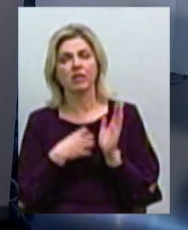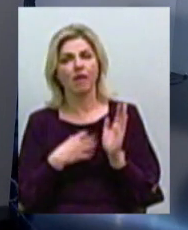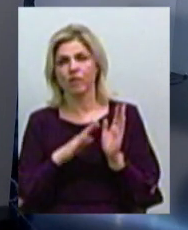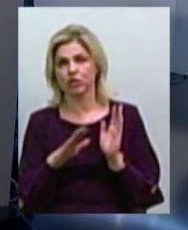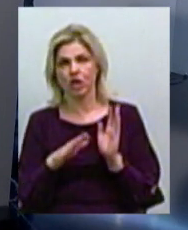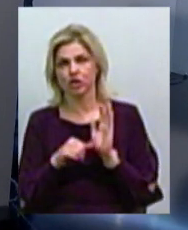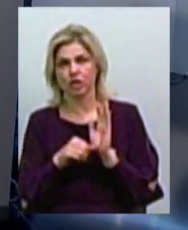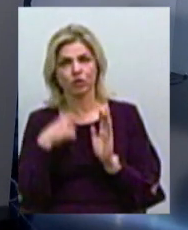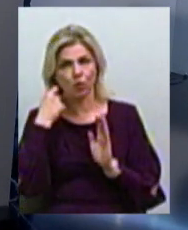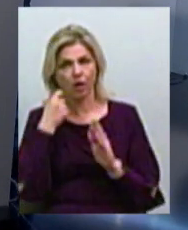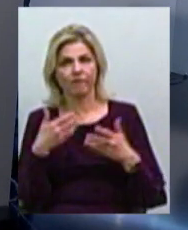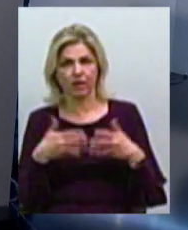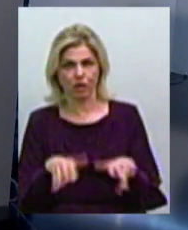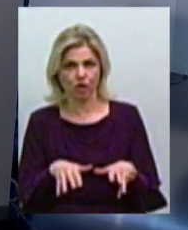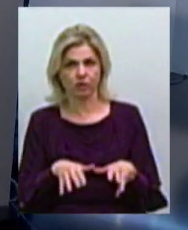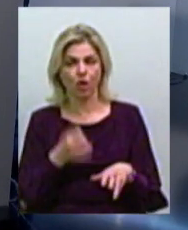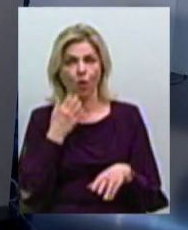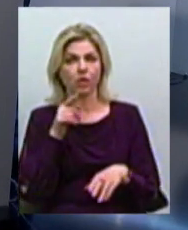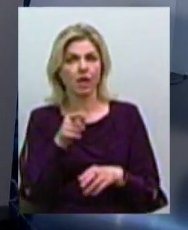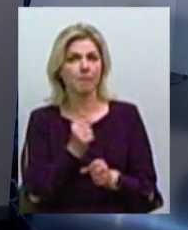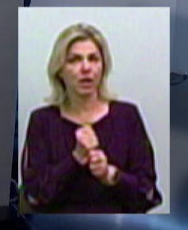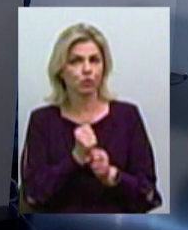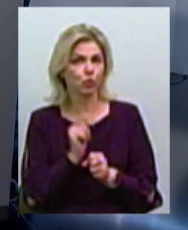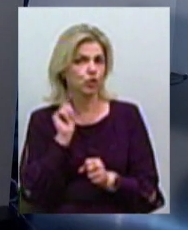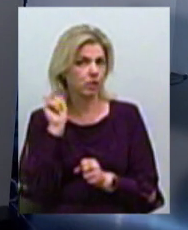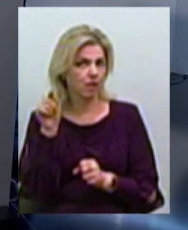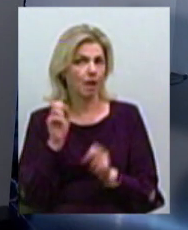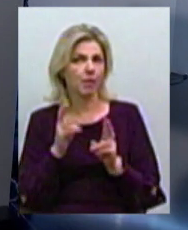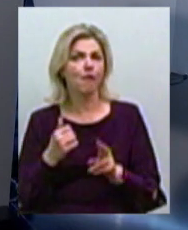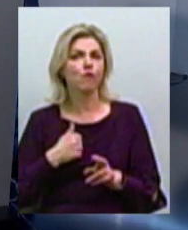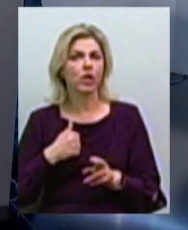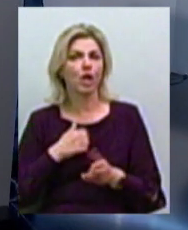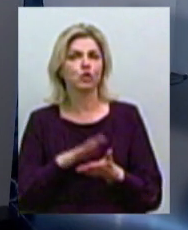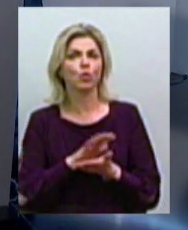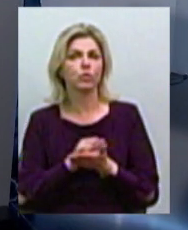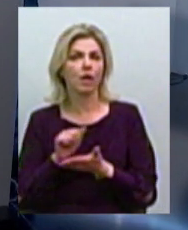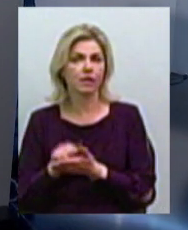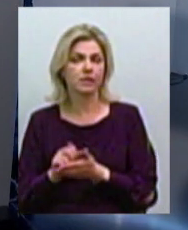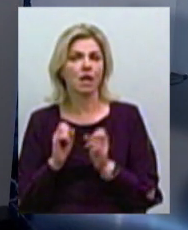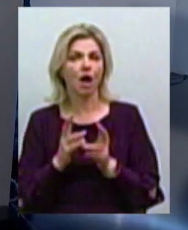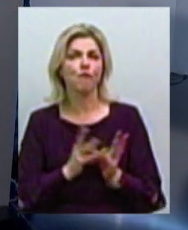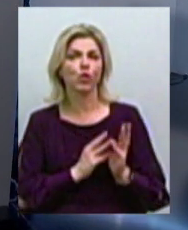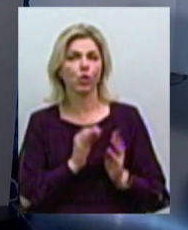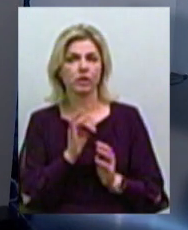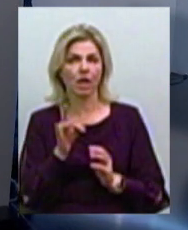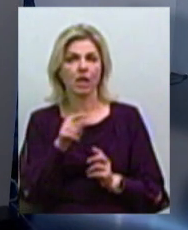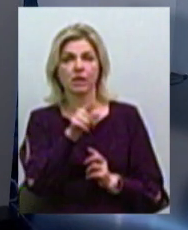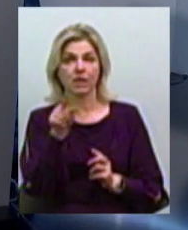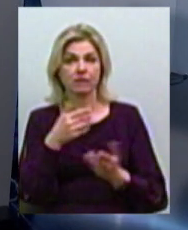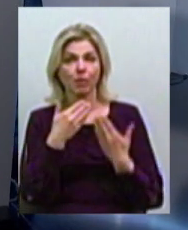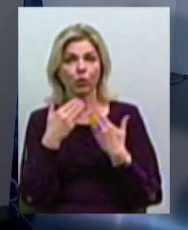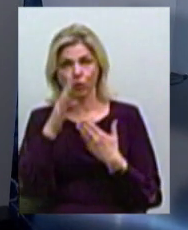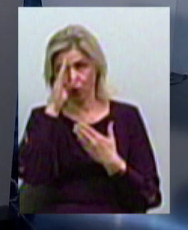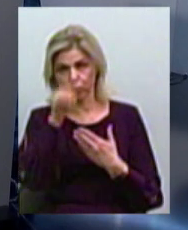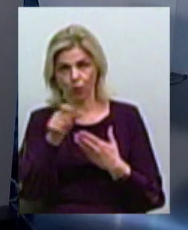втрачати. Коли ти працюєш там як воєнний кореспондент, коли ти їдеш туди як волонтер, ти спілкуєшся з хлопцями, і ти